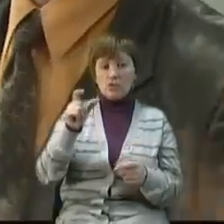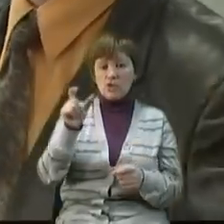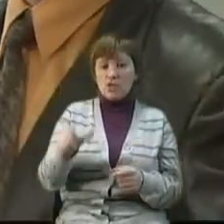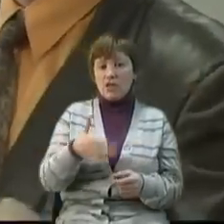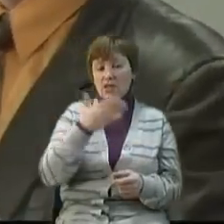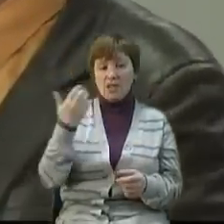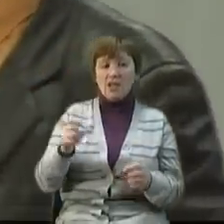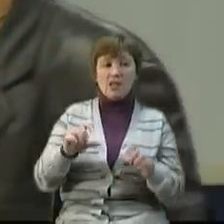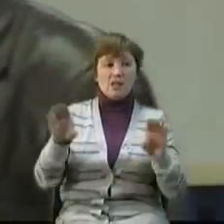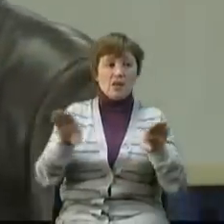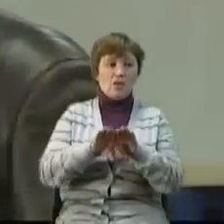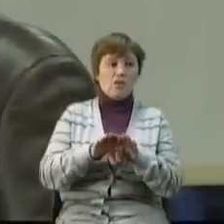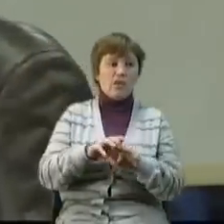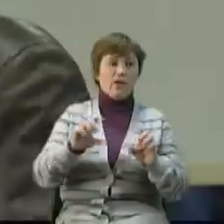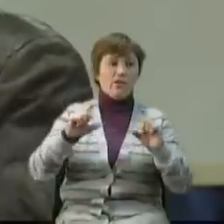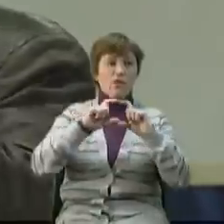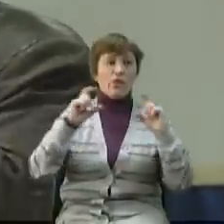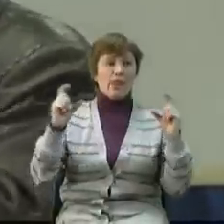на песке.